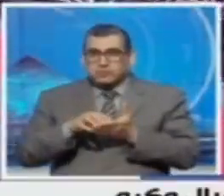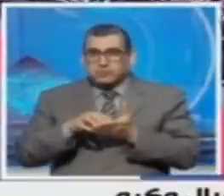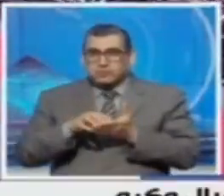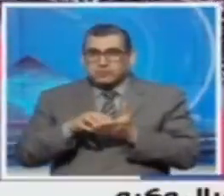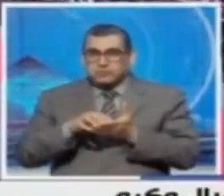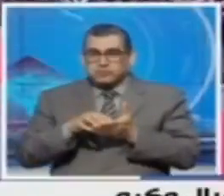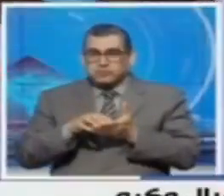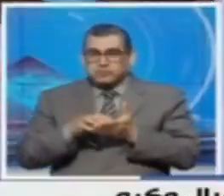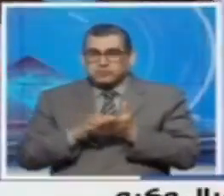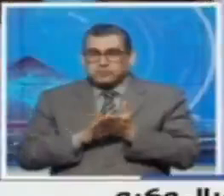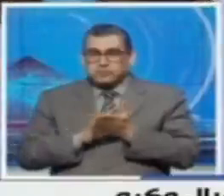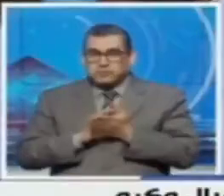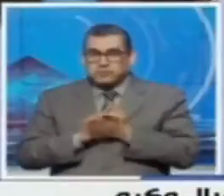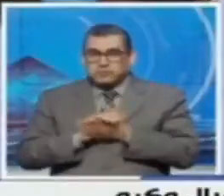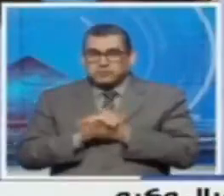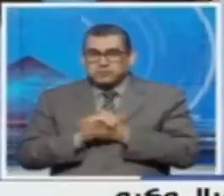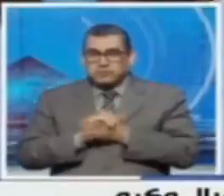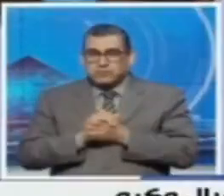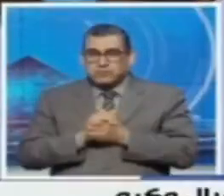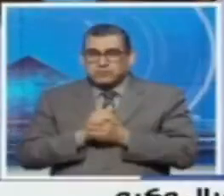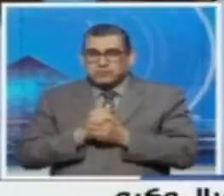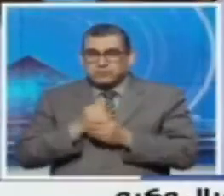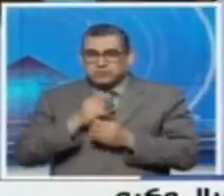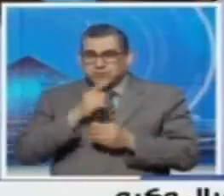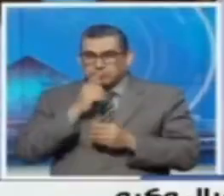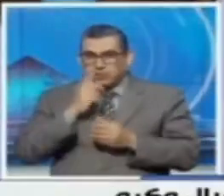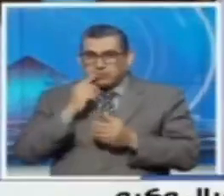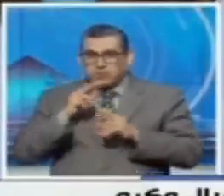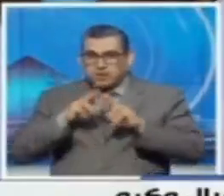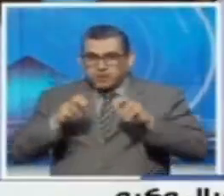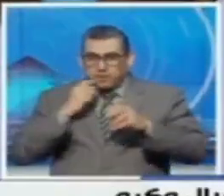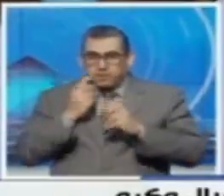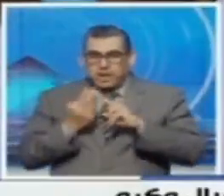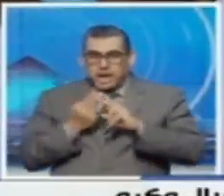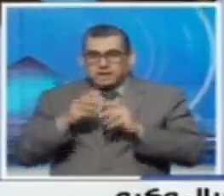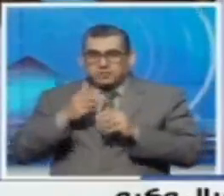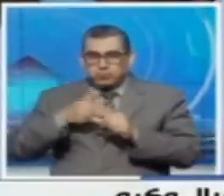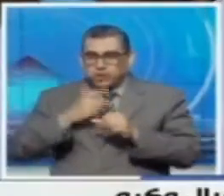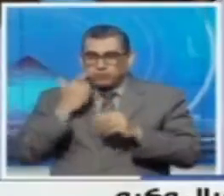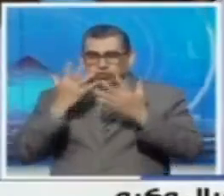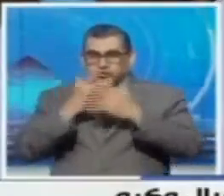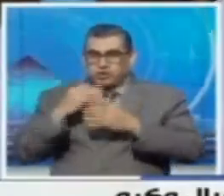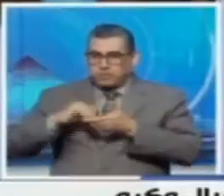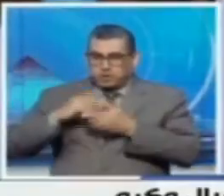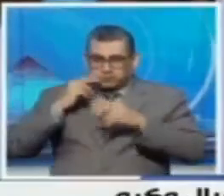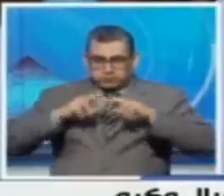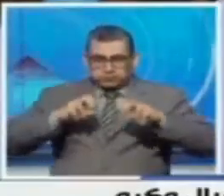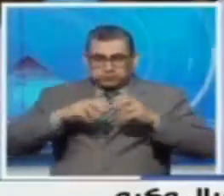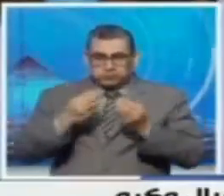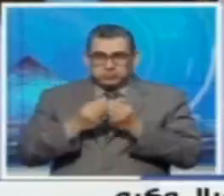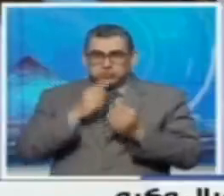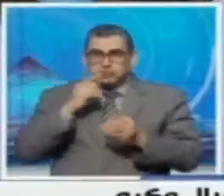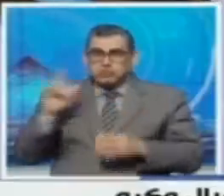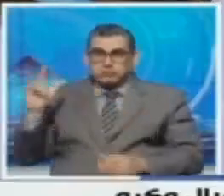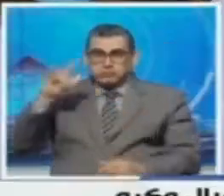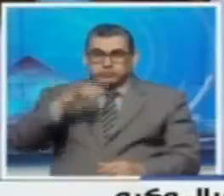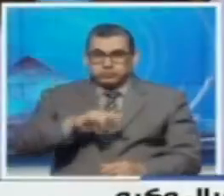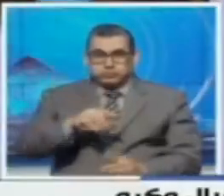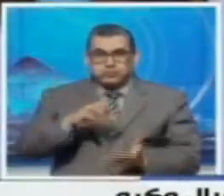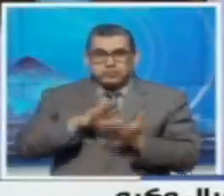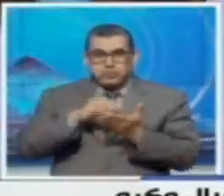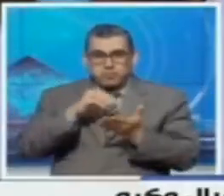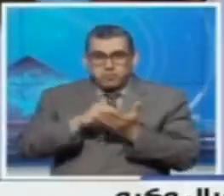حوالي 40% من حصتها في حقل التنقيب. لا شك أن هذه الزيارة بجانب الاهتمام